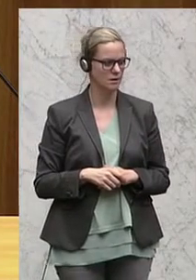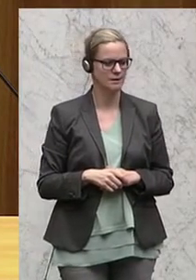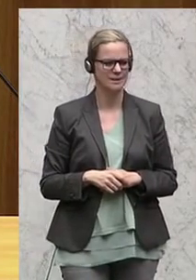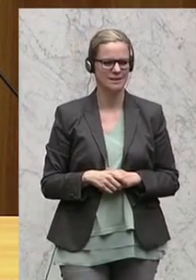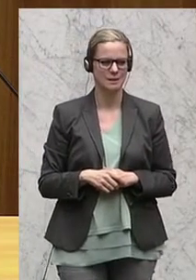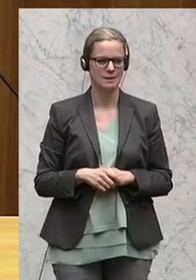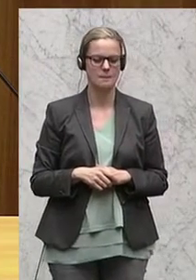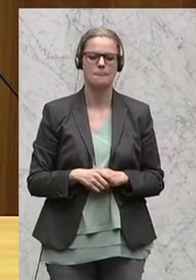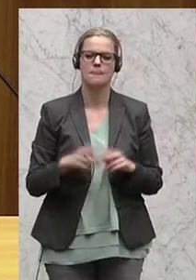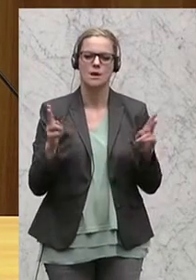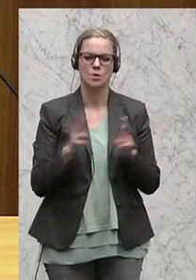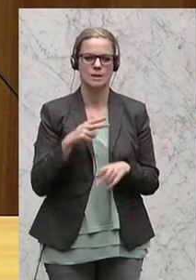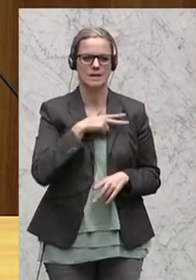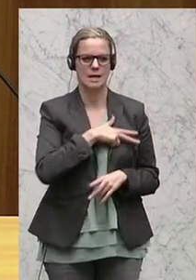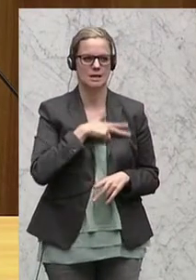kurz zum Verhalten der SPÖ,